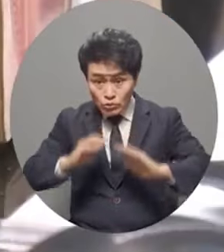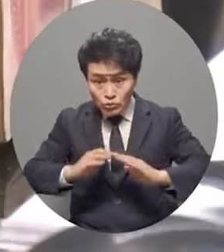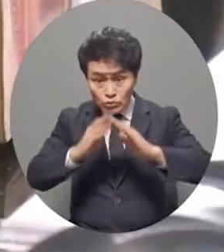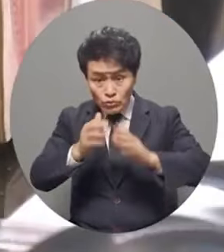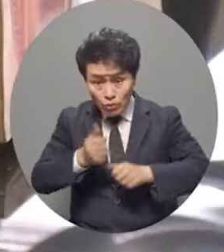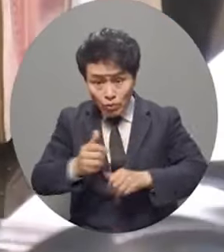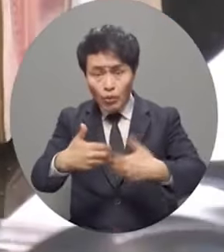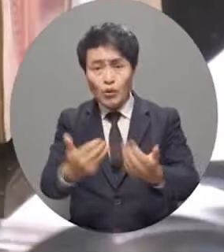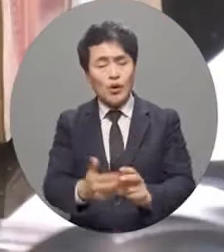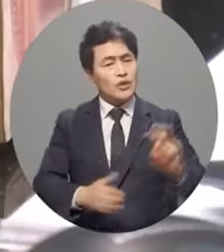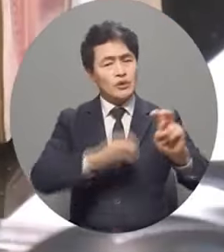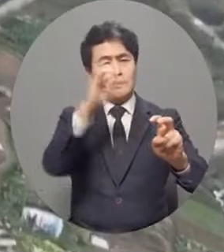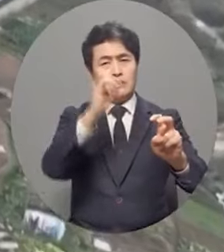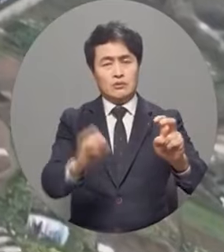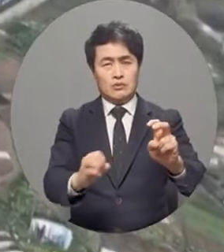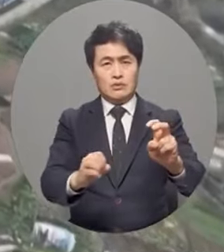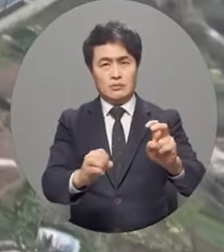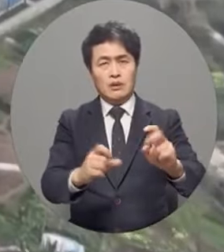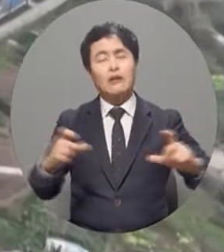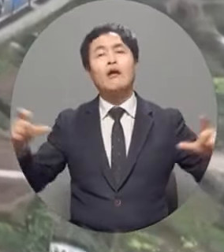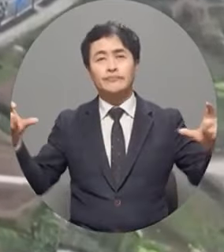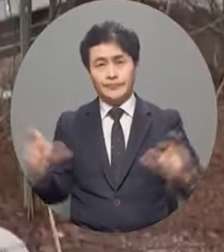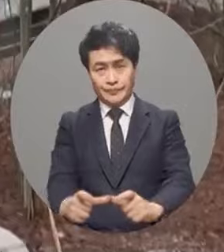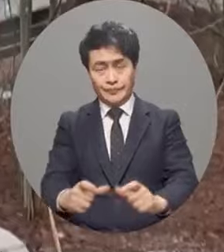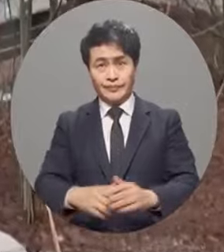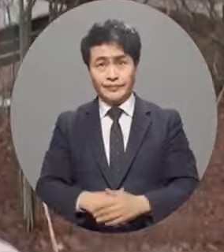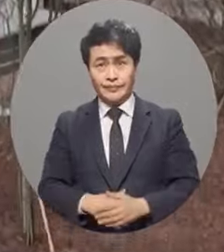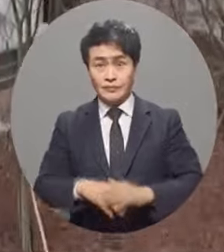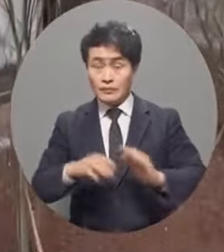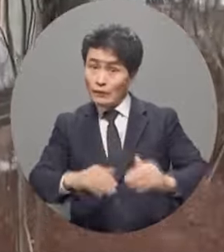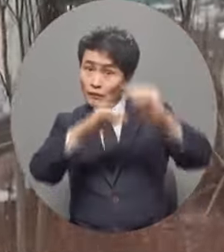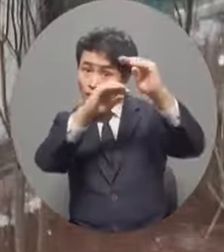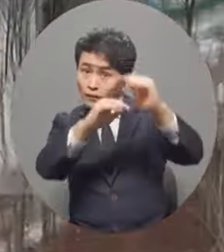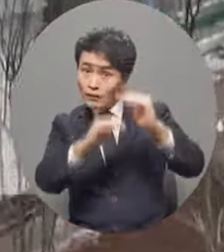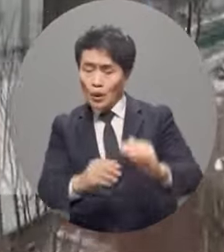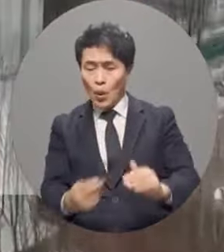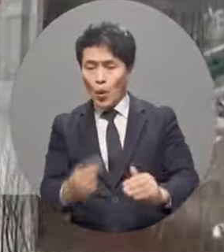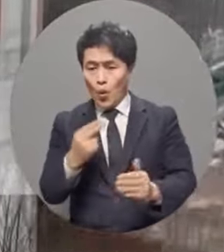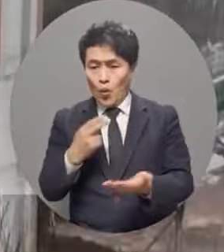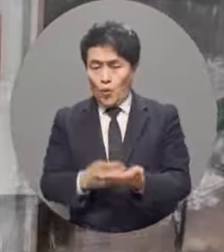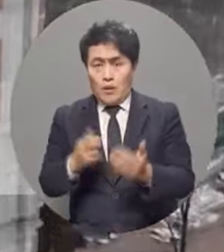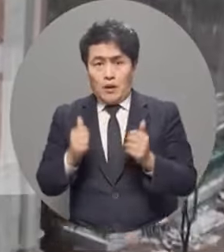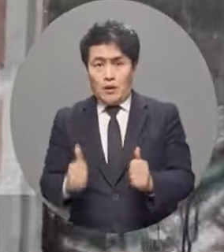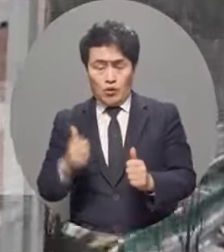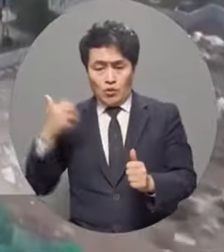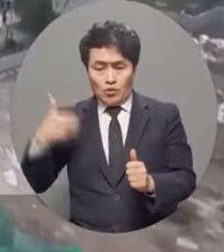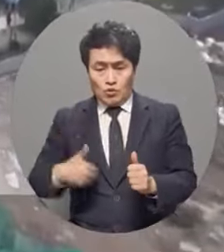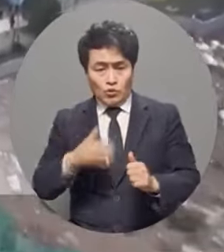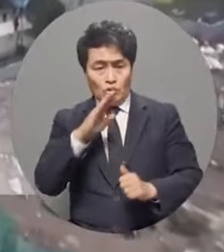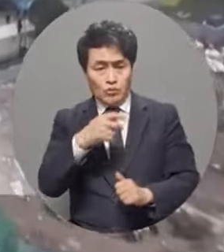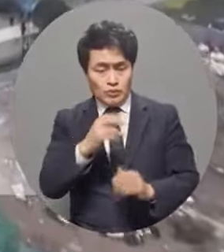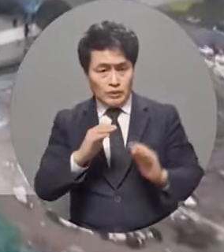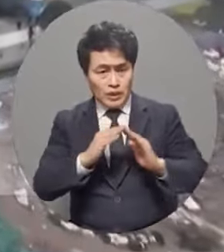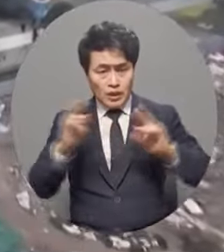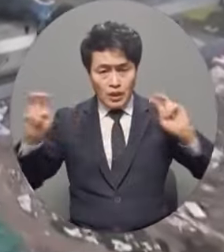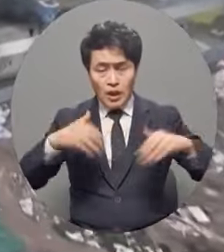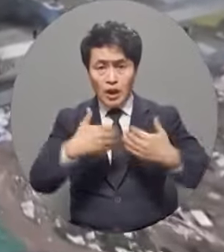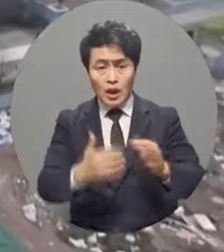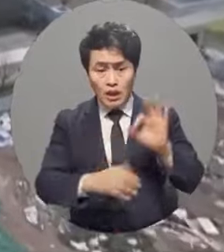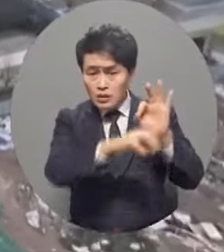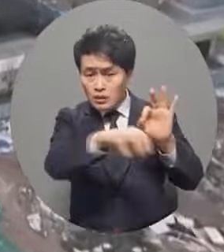면적도 20% 넘게 급감했습니다. 이 과정에서 홍콩 법원에는 중국 부동산 개발 업체 10여